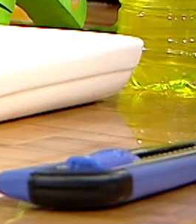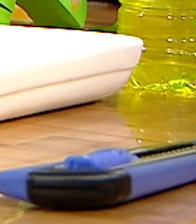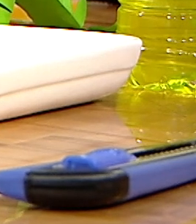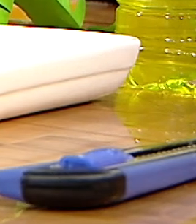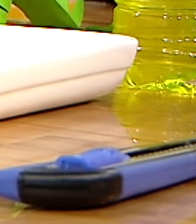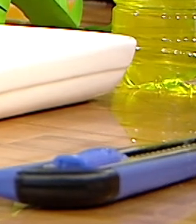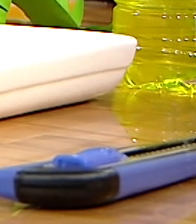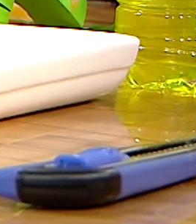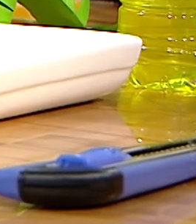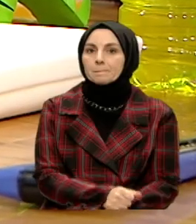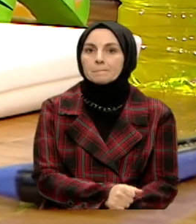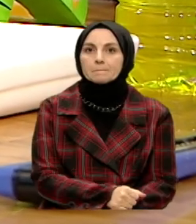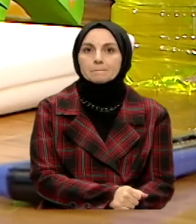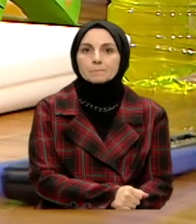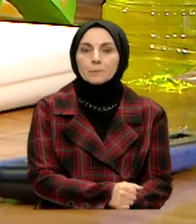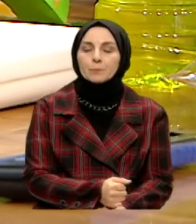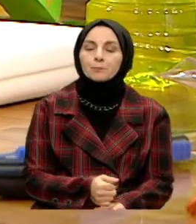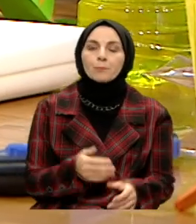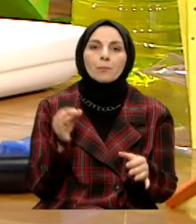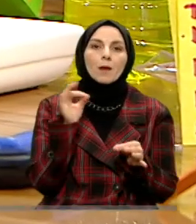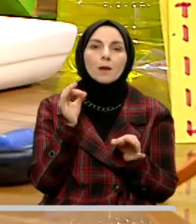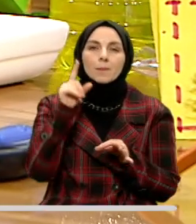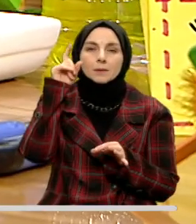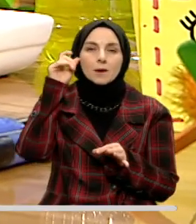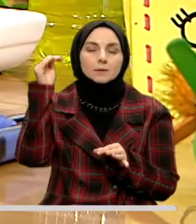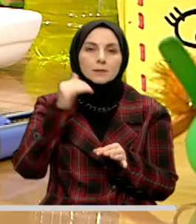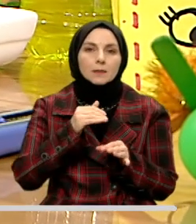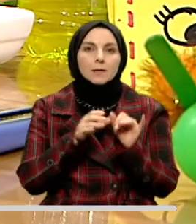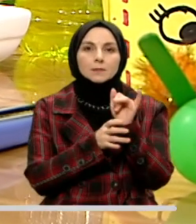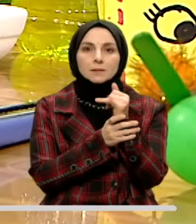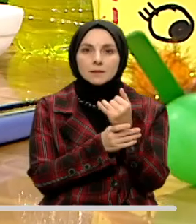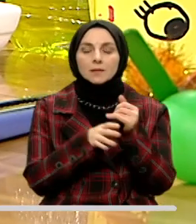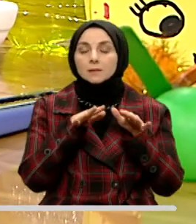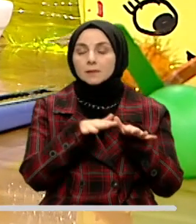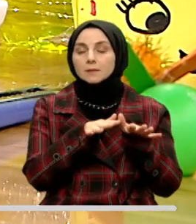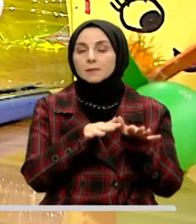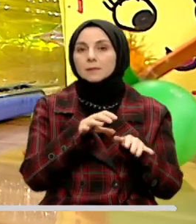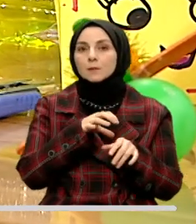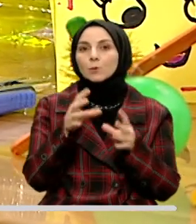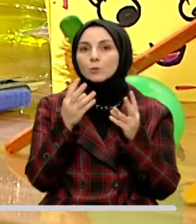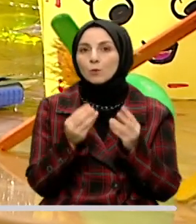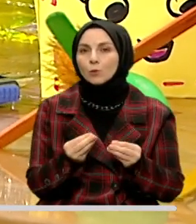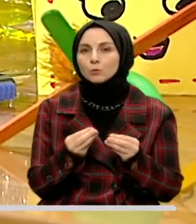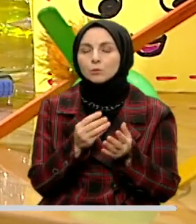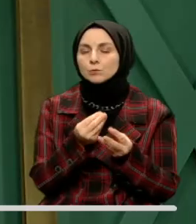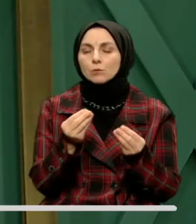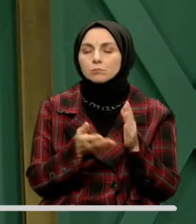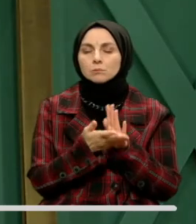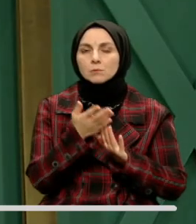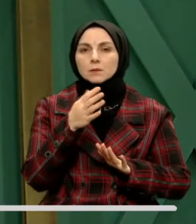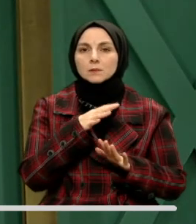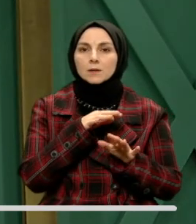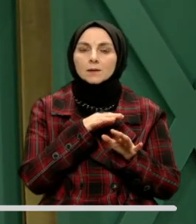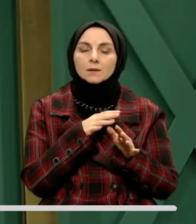köşelerinde hemen akla gelen sanat etkinlikleri köşesi oluyor ama bir sürü köşelerimiz var. Bizim dramatik